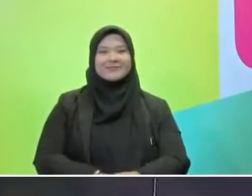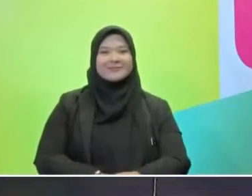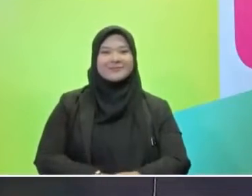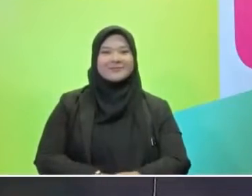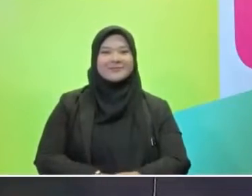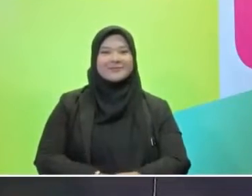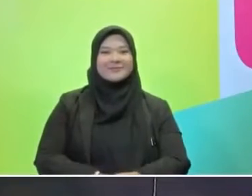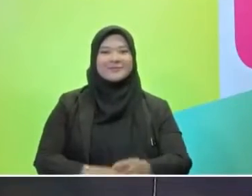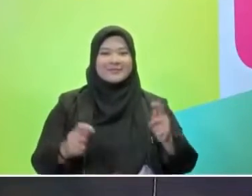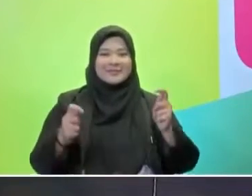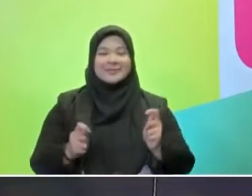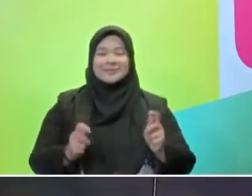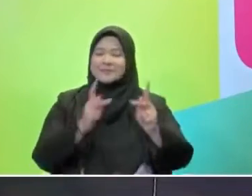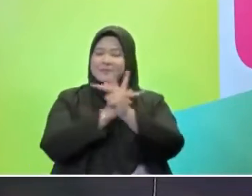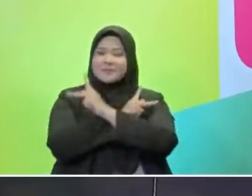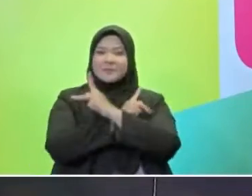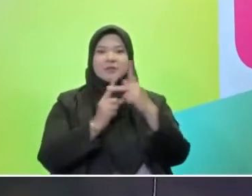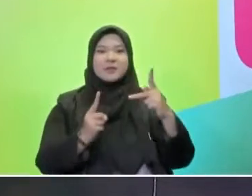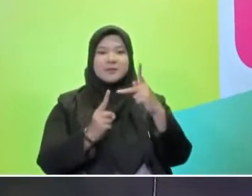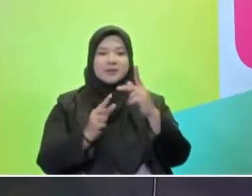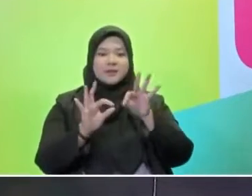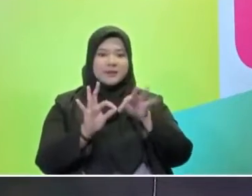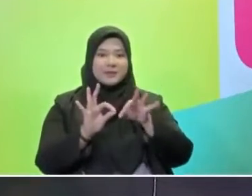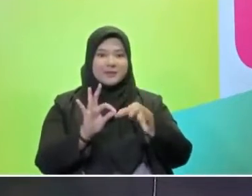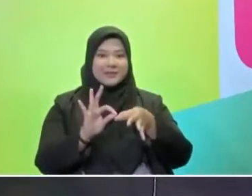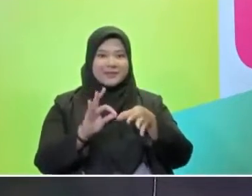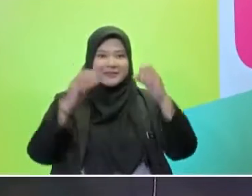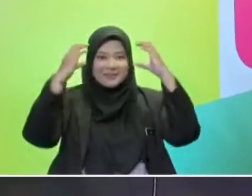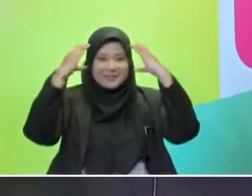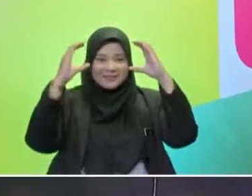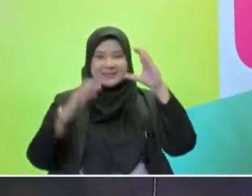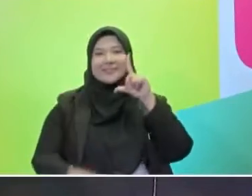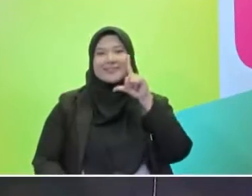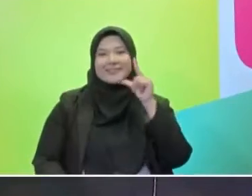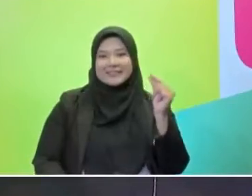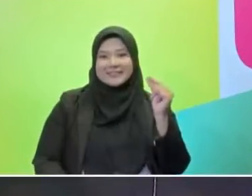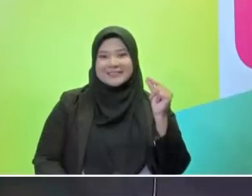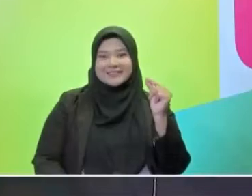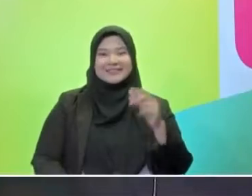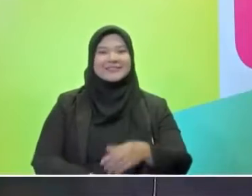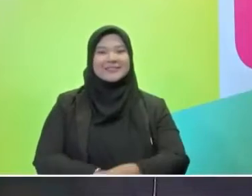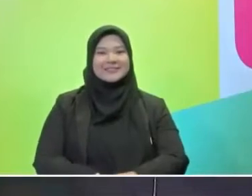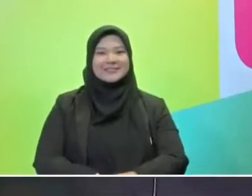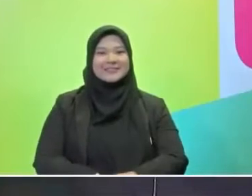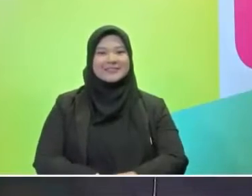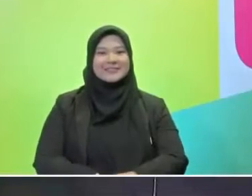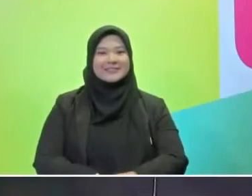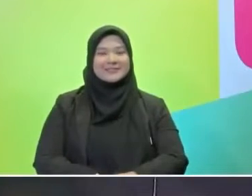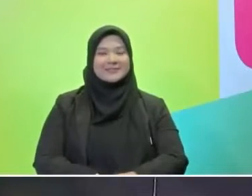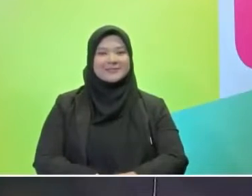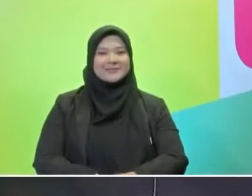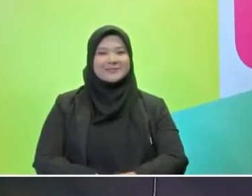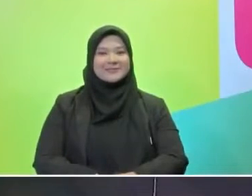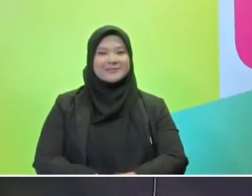Pahang. Turut kita berterima kasih kepada jurubahasa isyarat kita Cikgu Lina Khalida dari Sekolah Kebangsaan Pendidikan Khas Jalan Pil Kuala